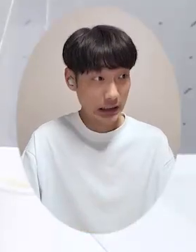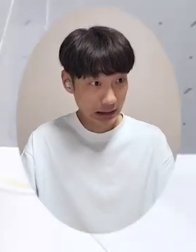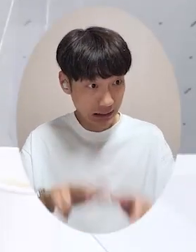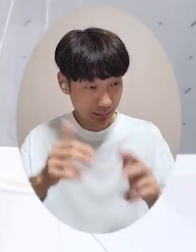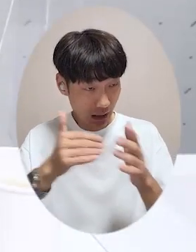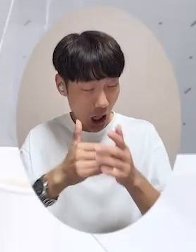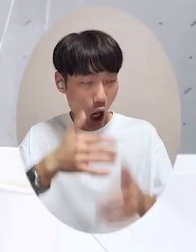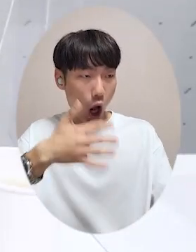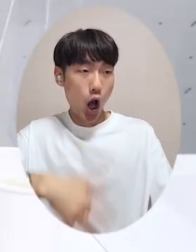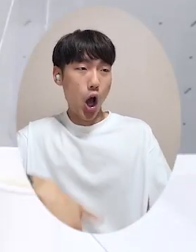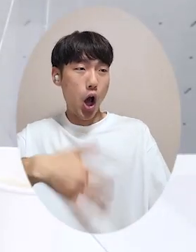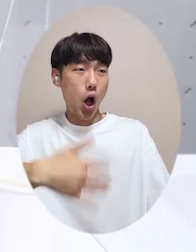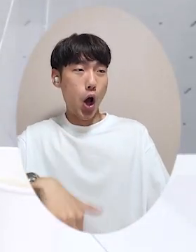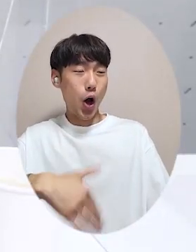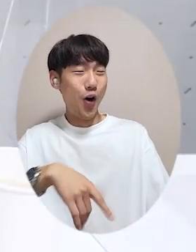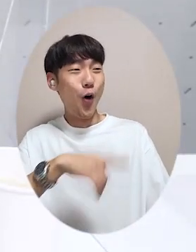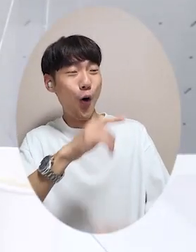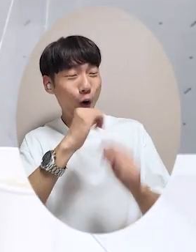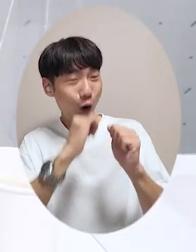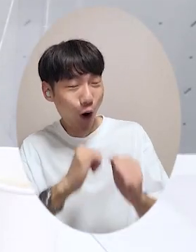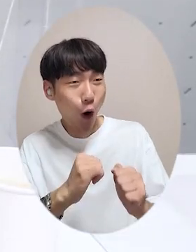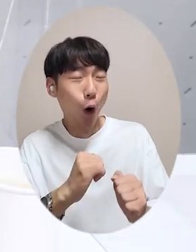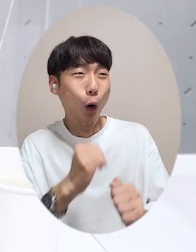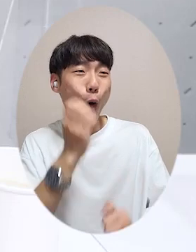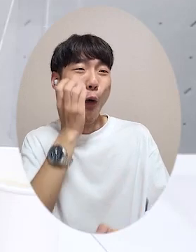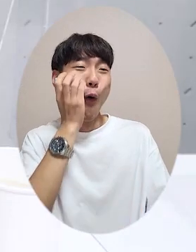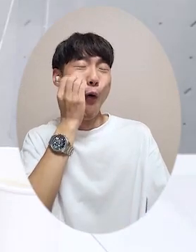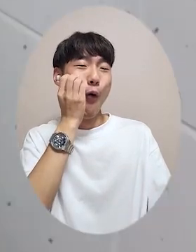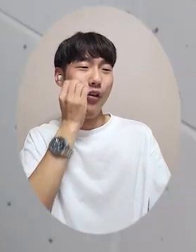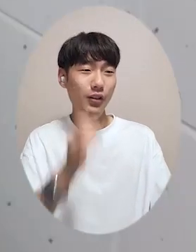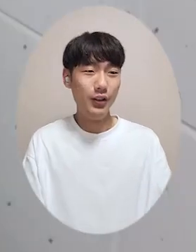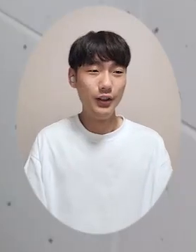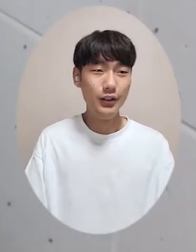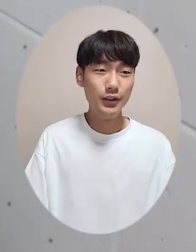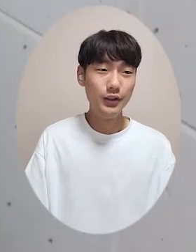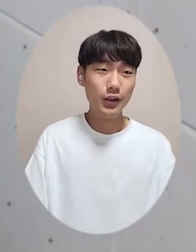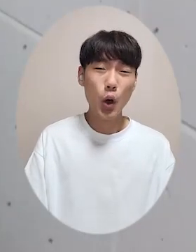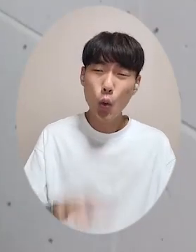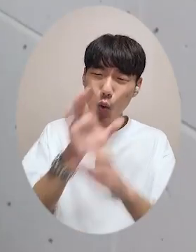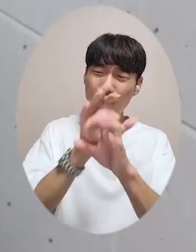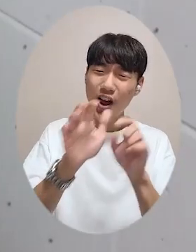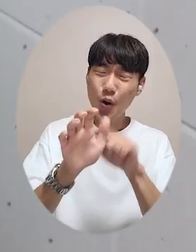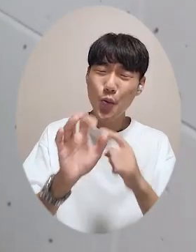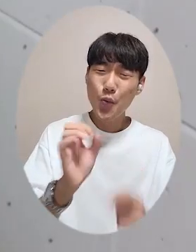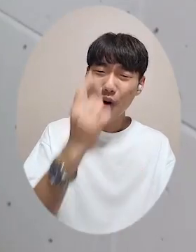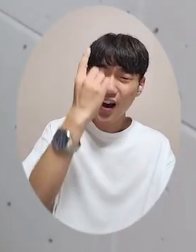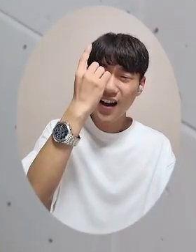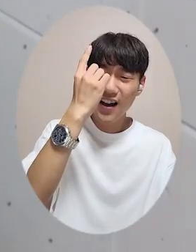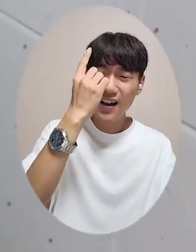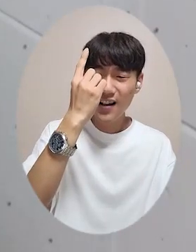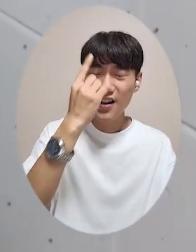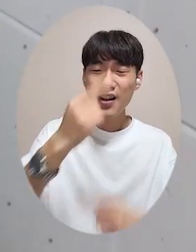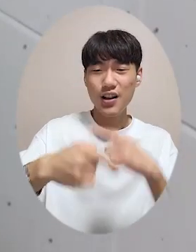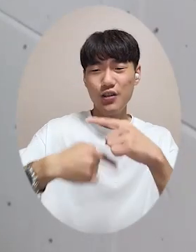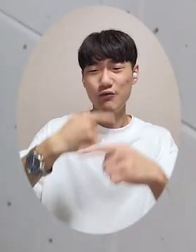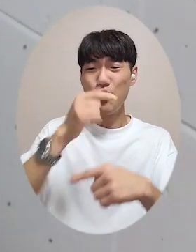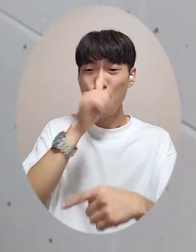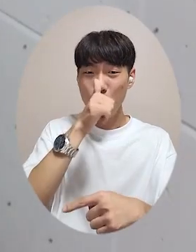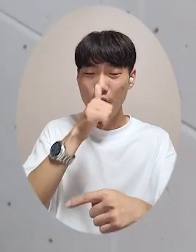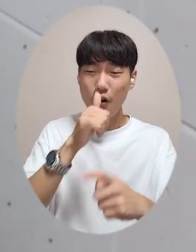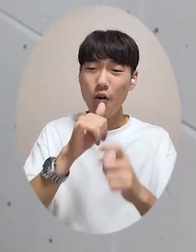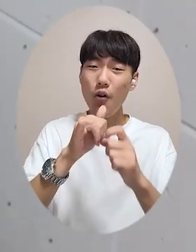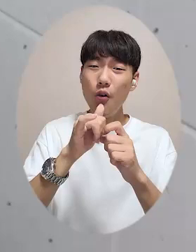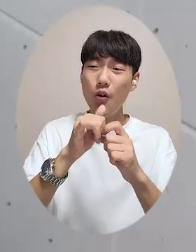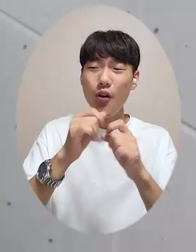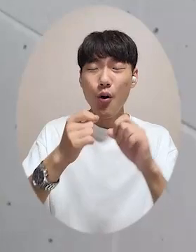네네. 와, 이런 분이 계시는군요. 이 계기로 이제 수어 통역사에 약간 빛이 발했다고